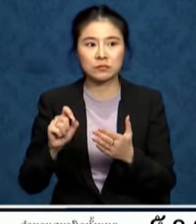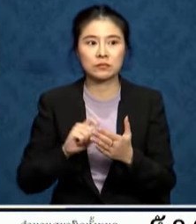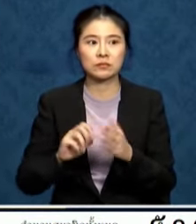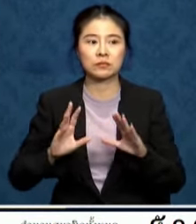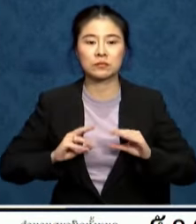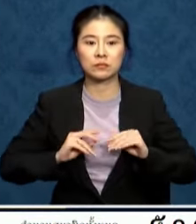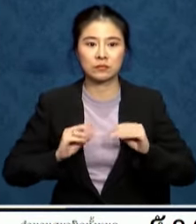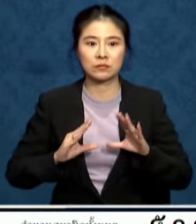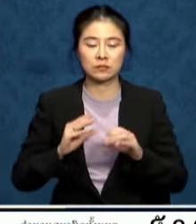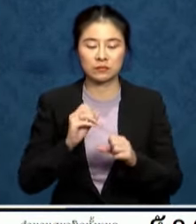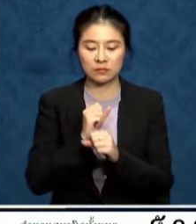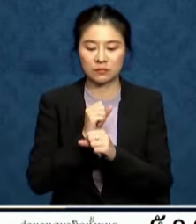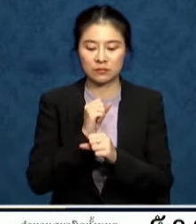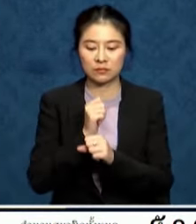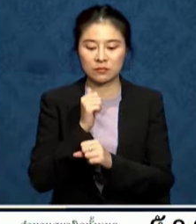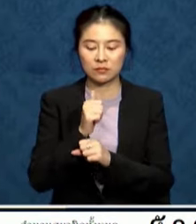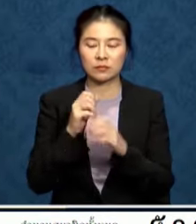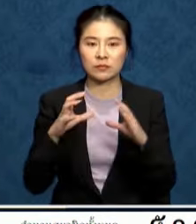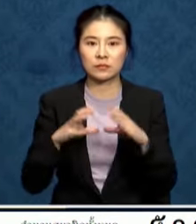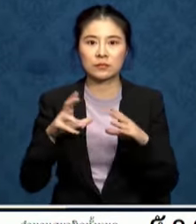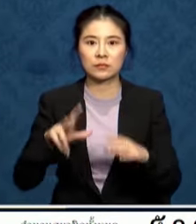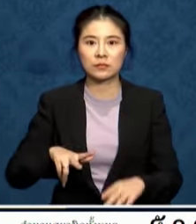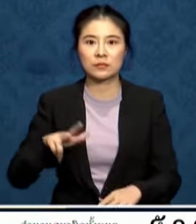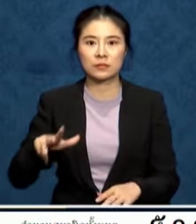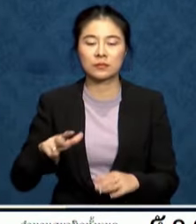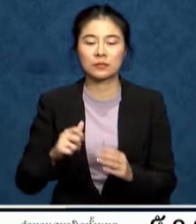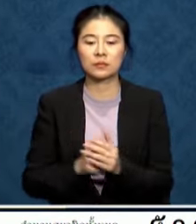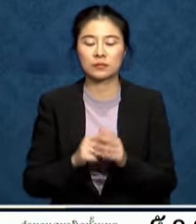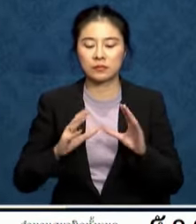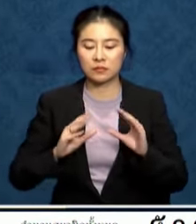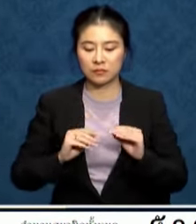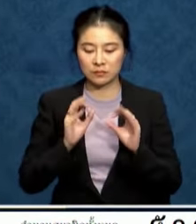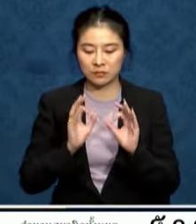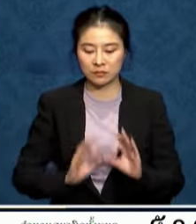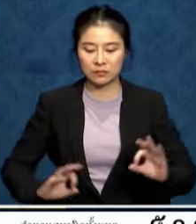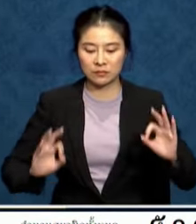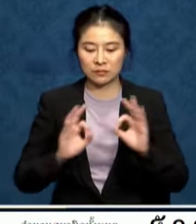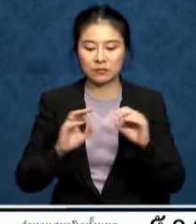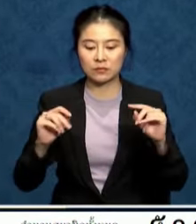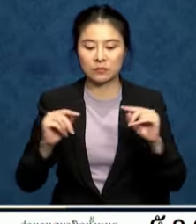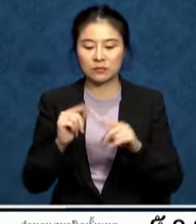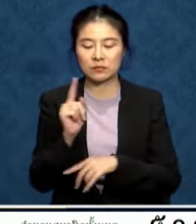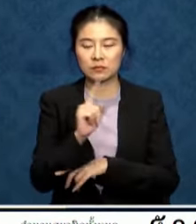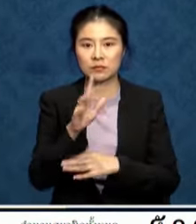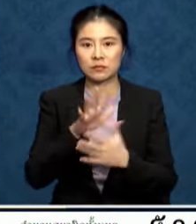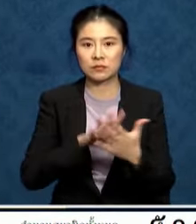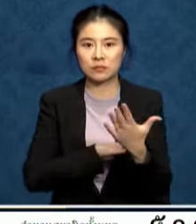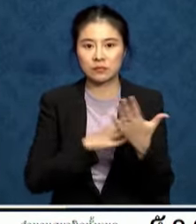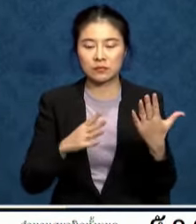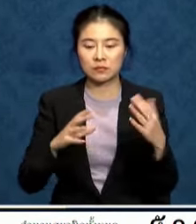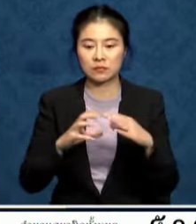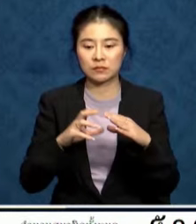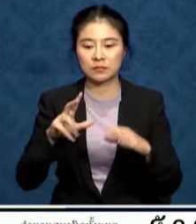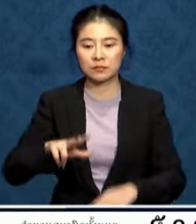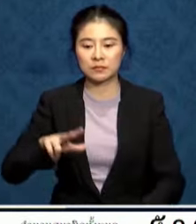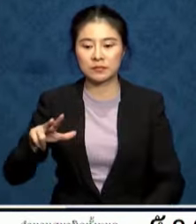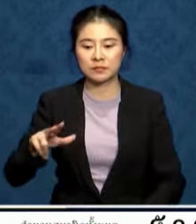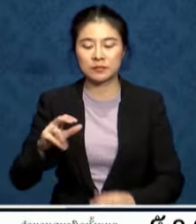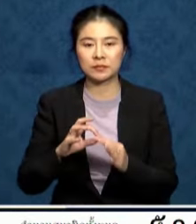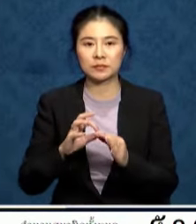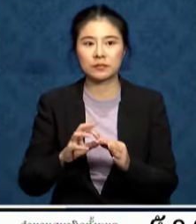รรคเพื่อไทยให้ความสำคัญเป็นพิเศษอีกเรื่องหนึ่งน่าจะมีอยู่ในร่างของพรรคเพื่อไทยเพียงร่างเดียว